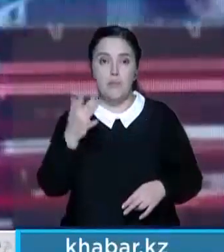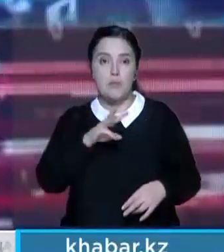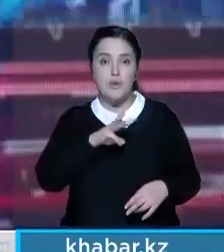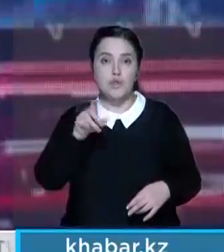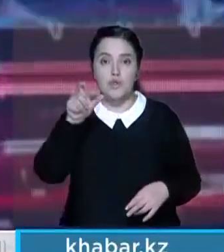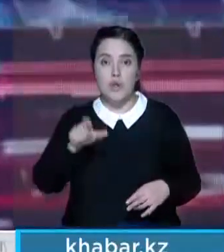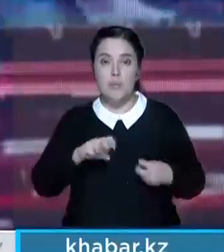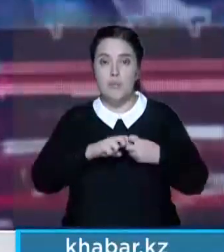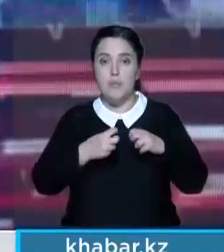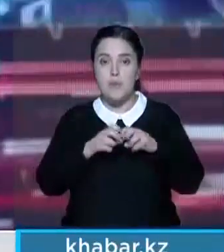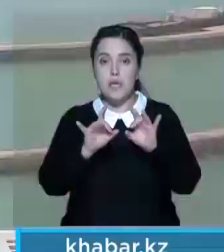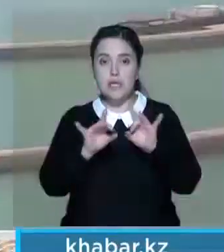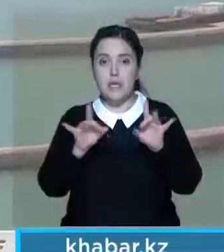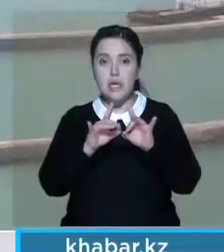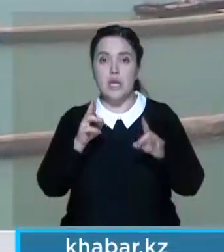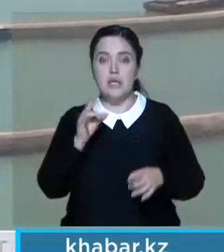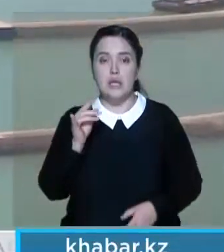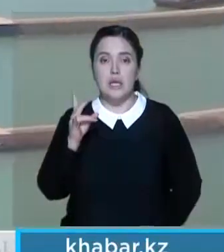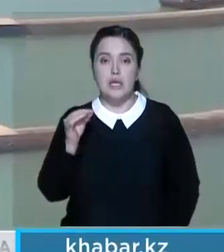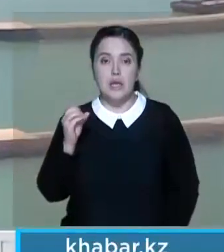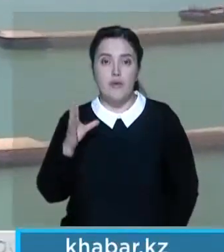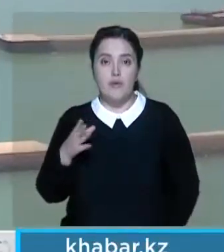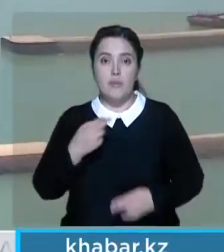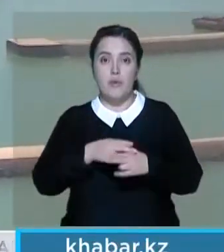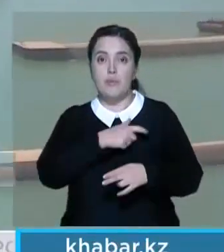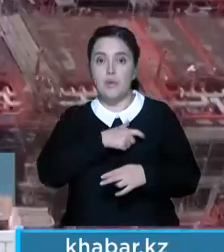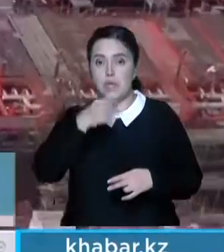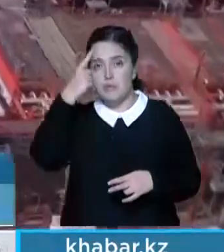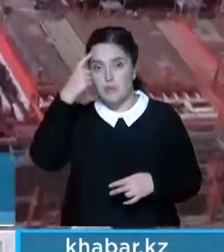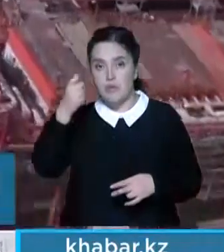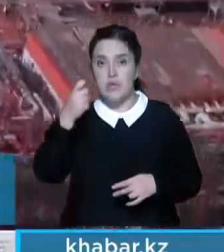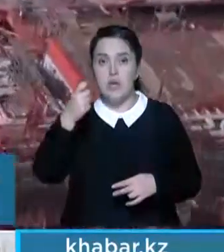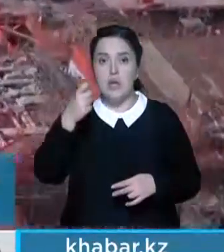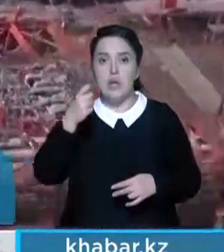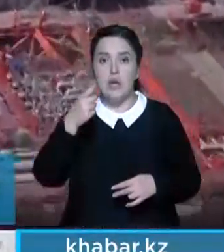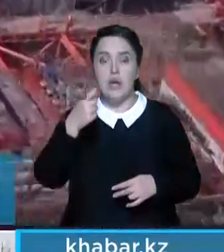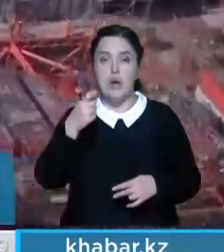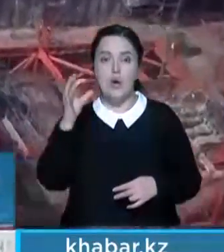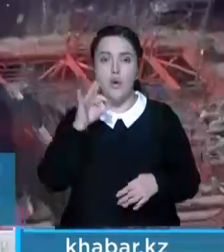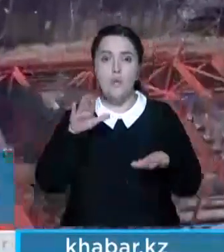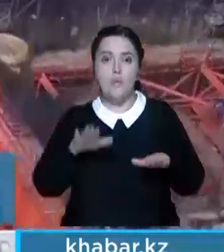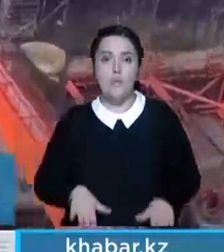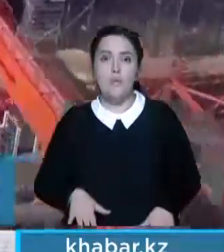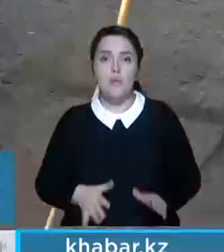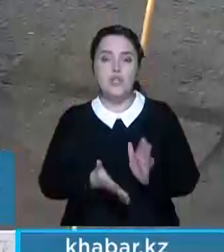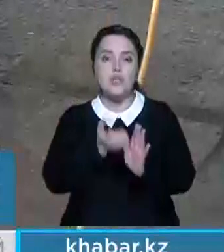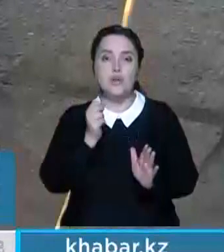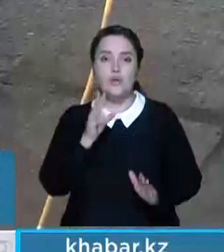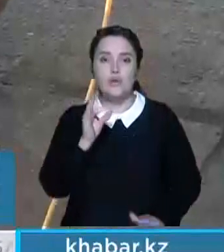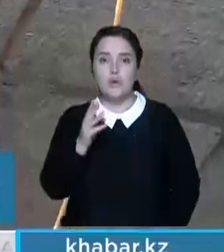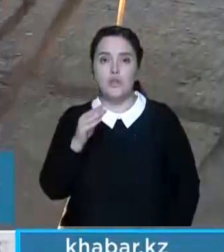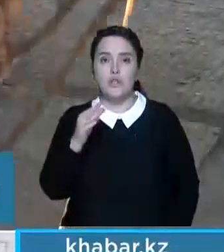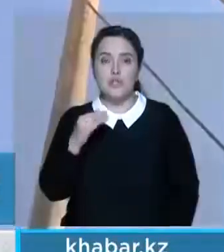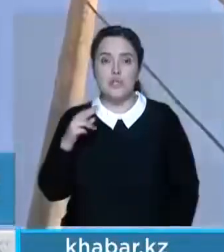человек о проблеме рассказал сенатор Бауржан канив в ходе своего депутатского запроса на имя главы кабмина речь о месторождении